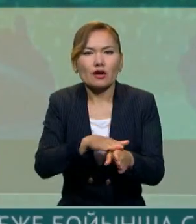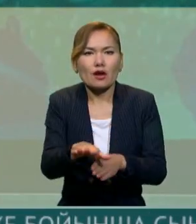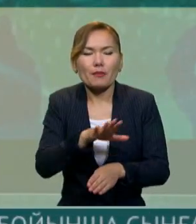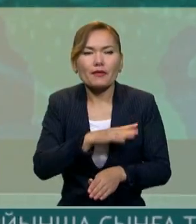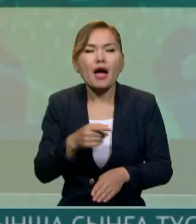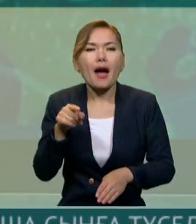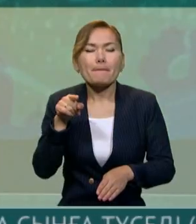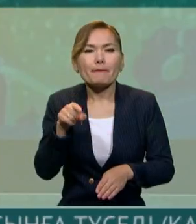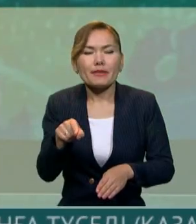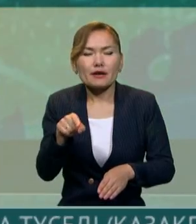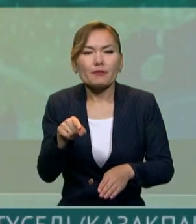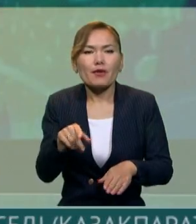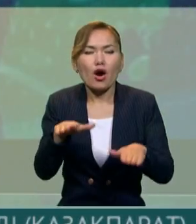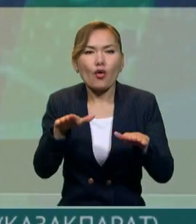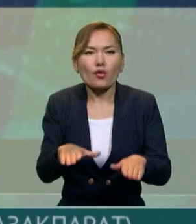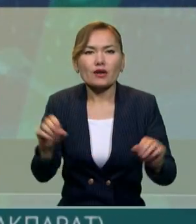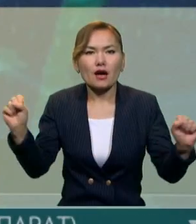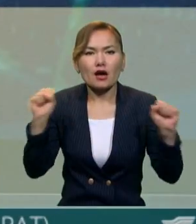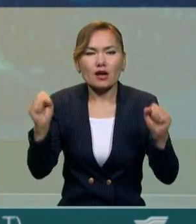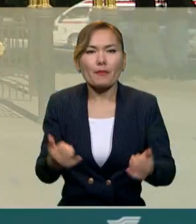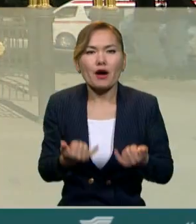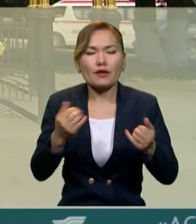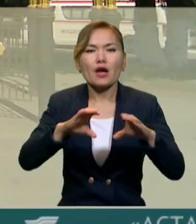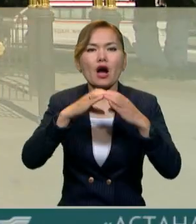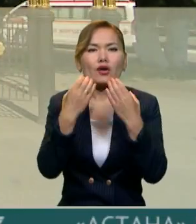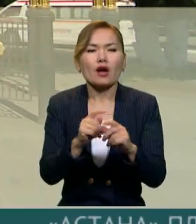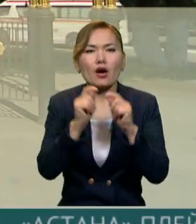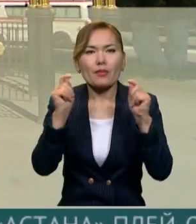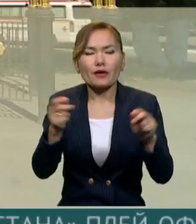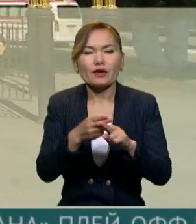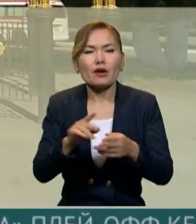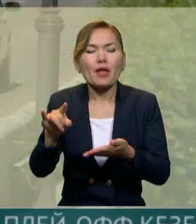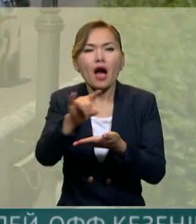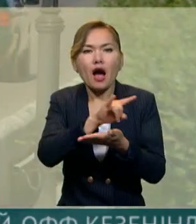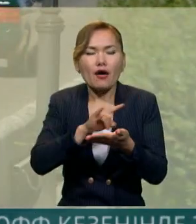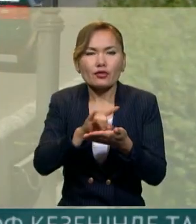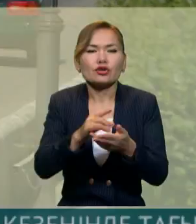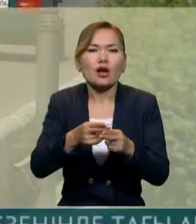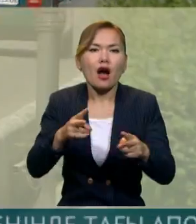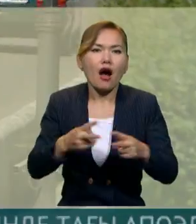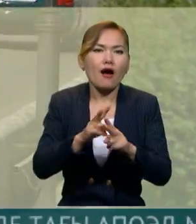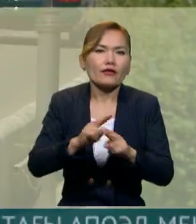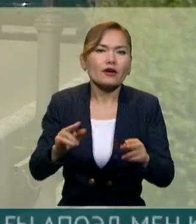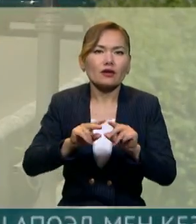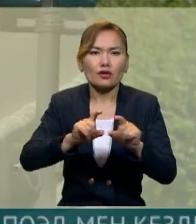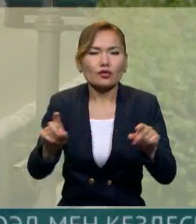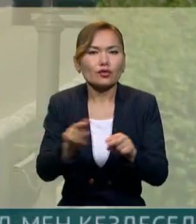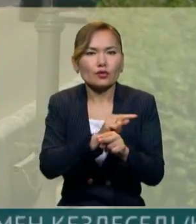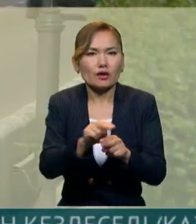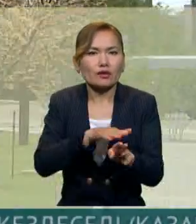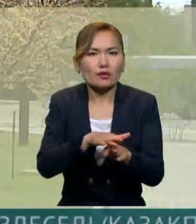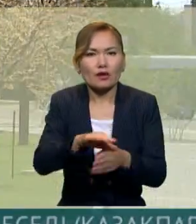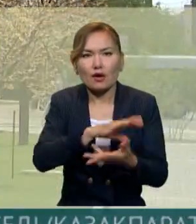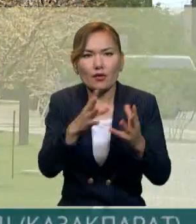1000 орындық жеңіл атлетика манежі салынып, әуежай мен автовокзал алдындағы көлік тұрақтары күрделі жөндеуден өтеді.